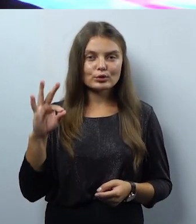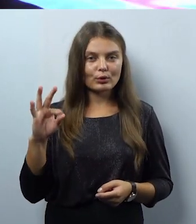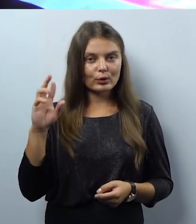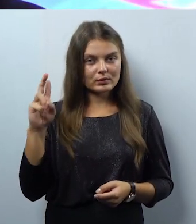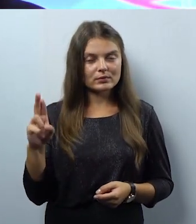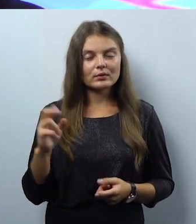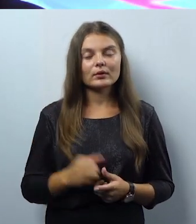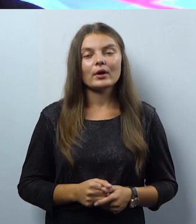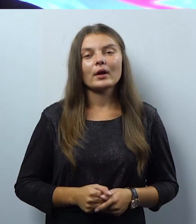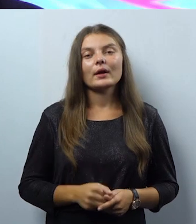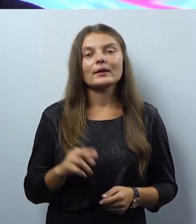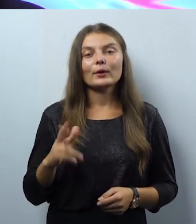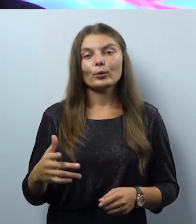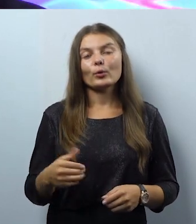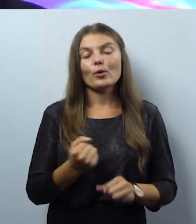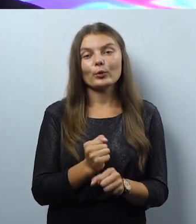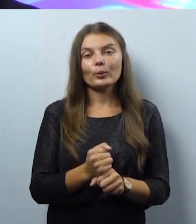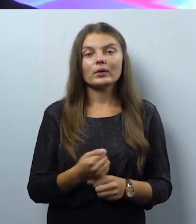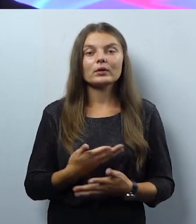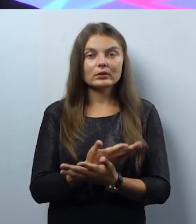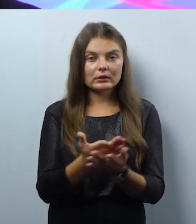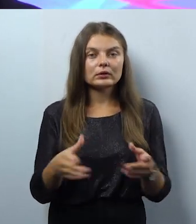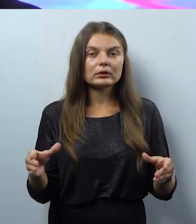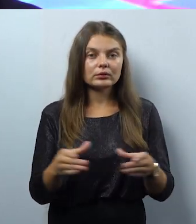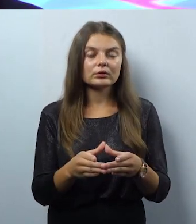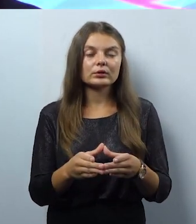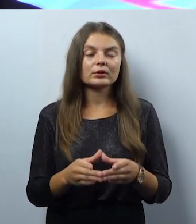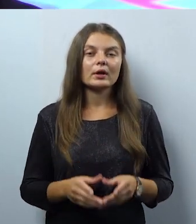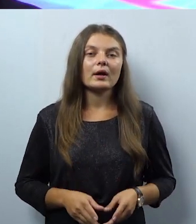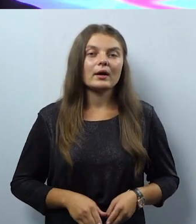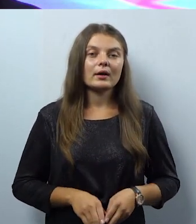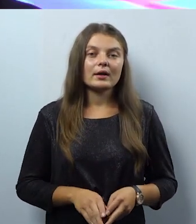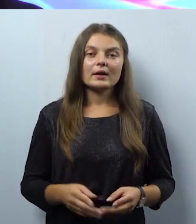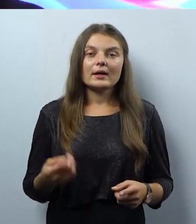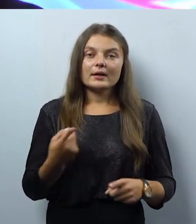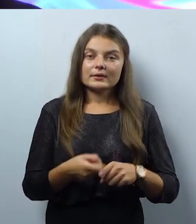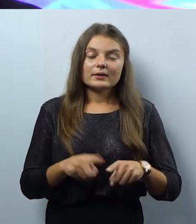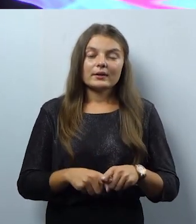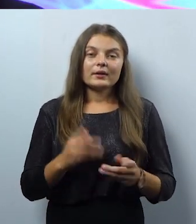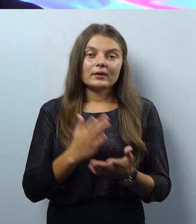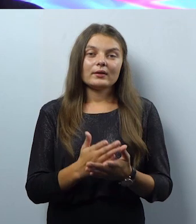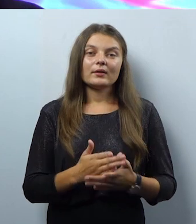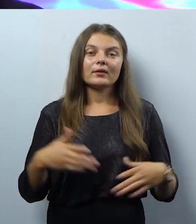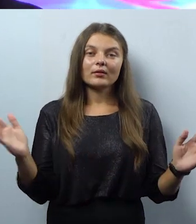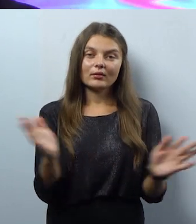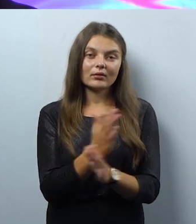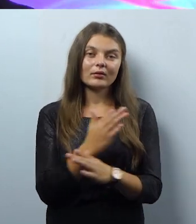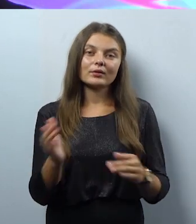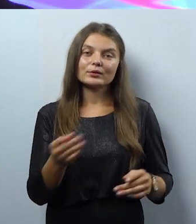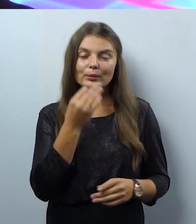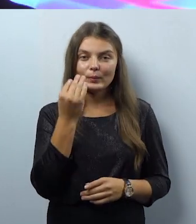яку робила і наша компанія, і інша, найбільше, що турбує Бурштинське, це екологічне питання. Тобто забруднення